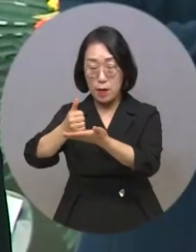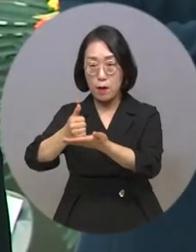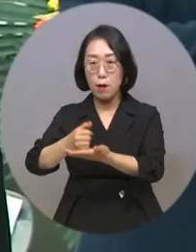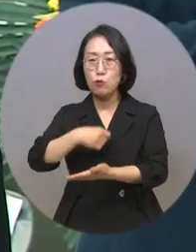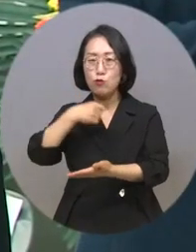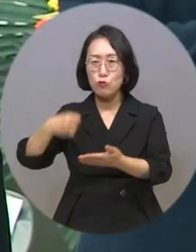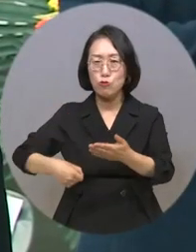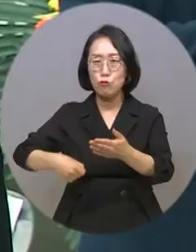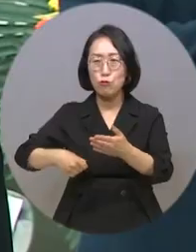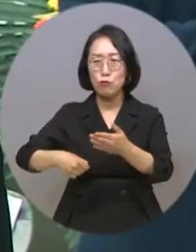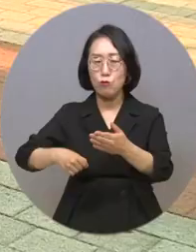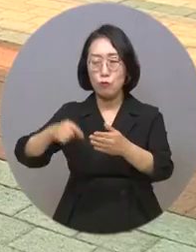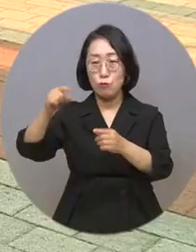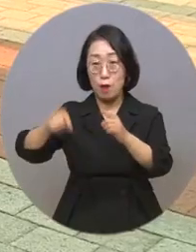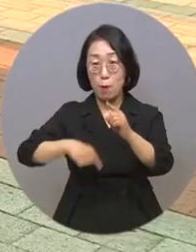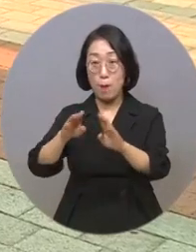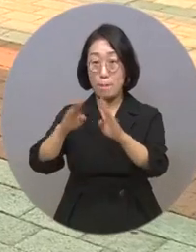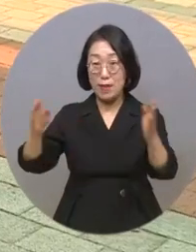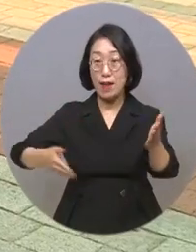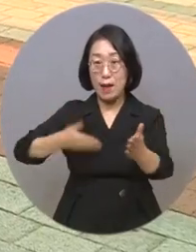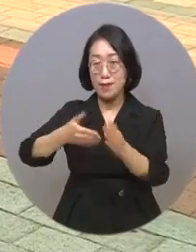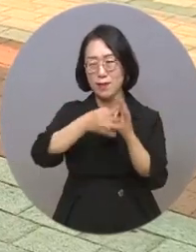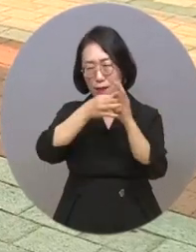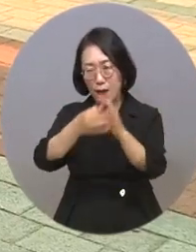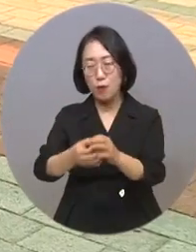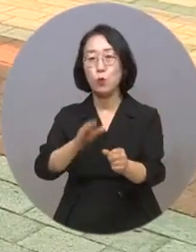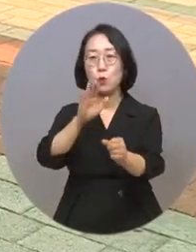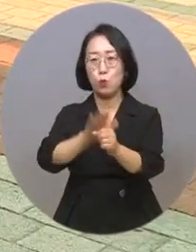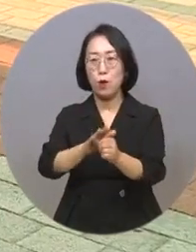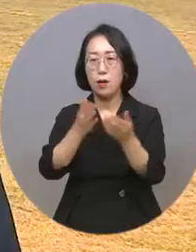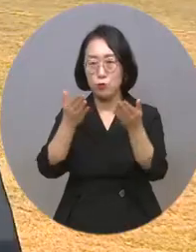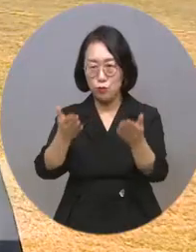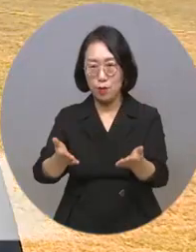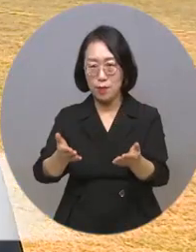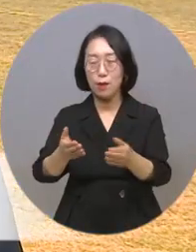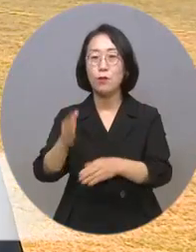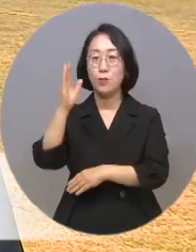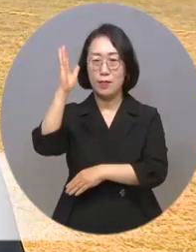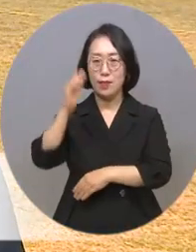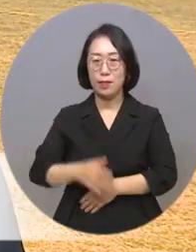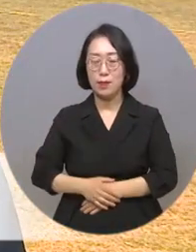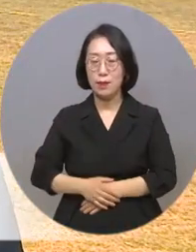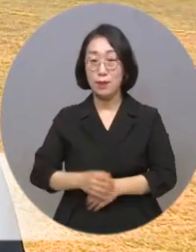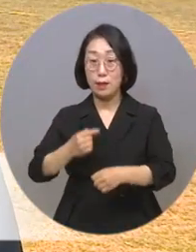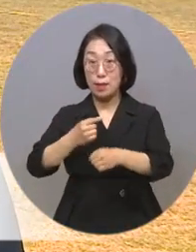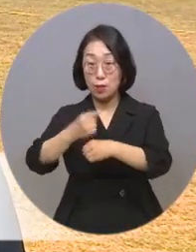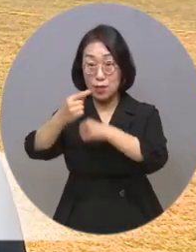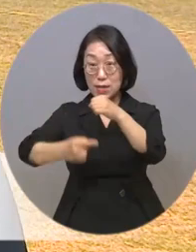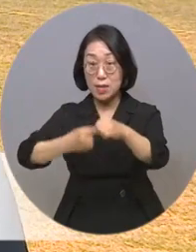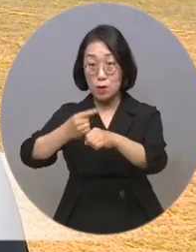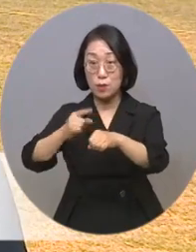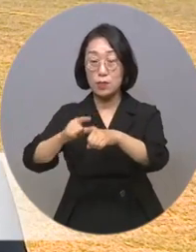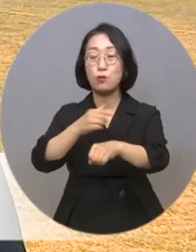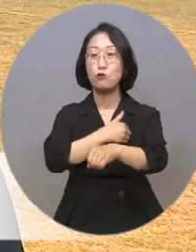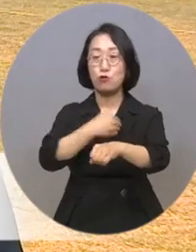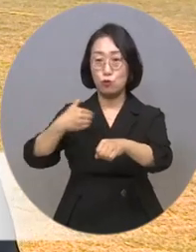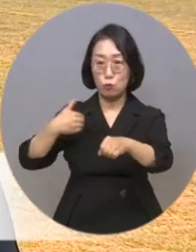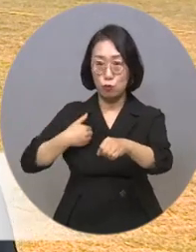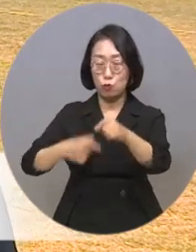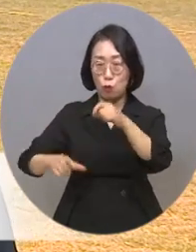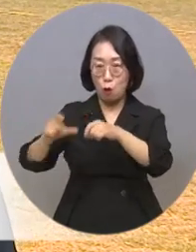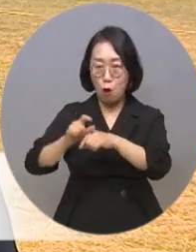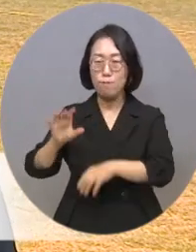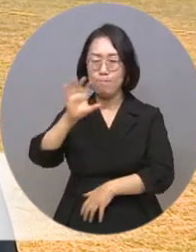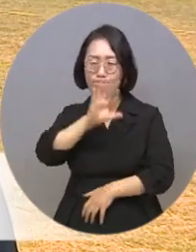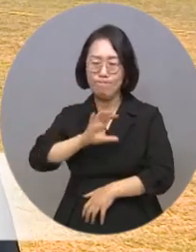대회가 열리는 순간까지 철저한 지원을 다짐했습니다. 내년으로 시간이 많이 번 만큼 더 실력